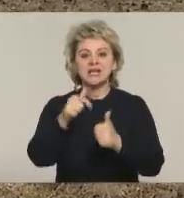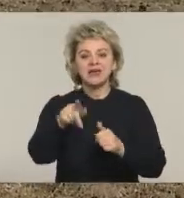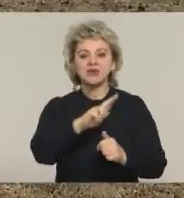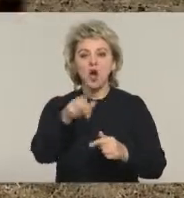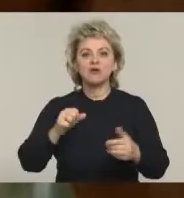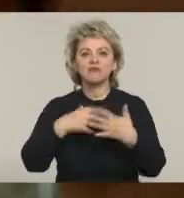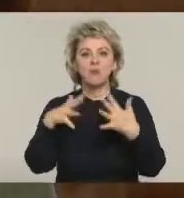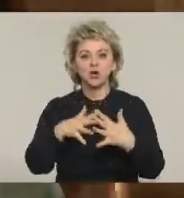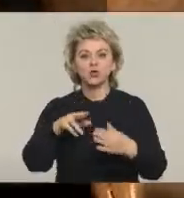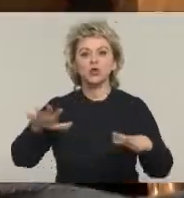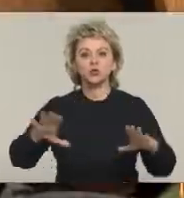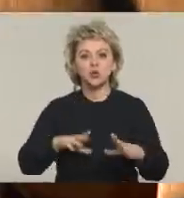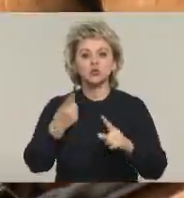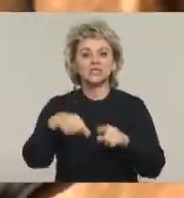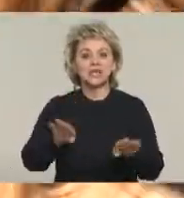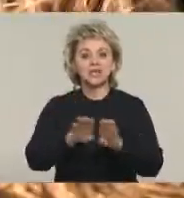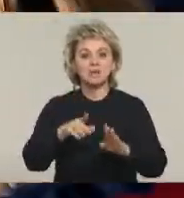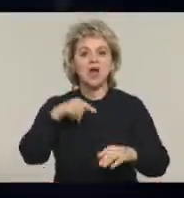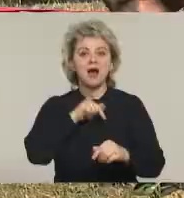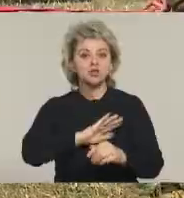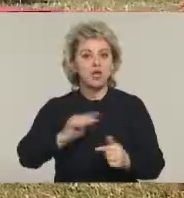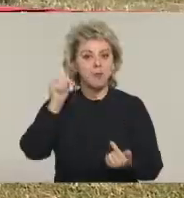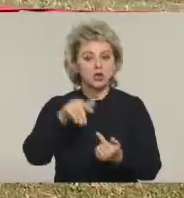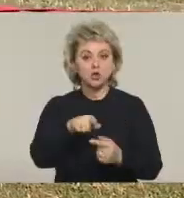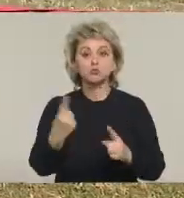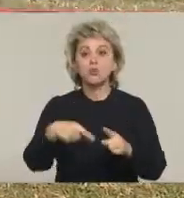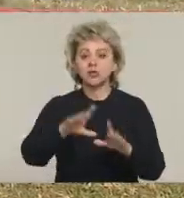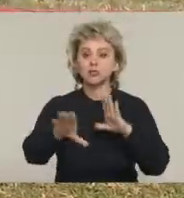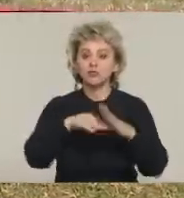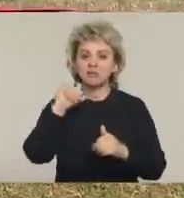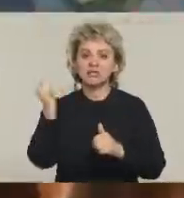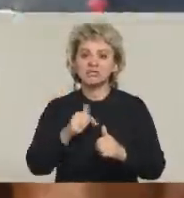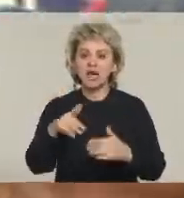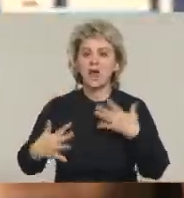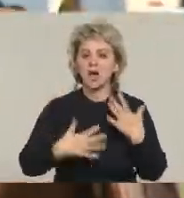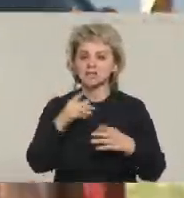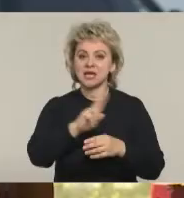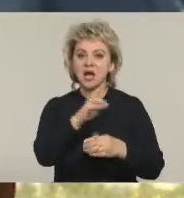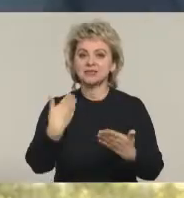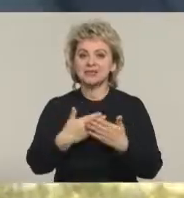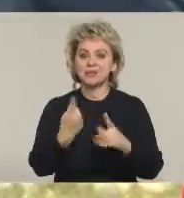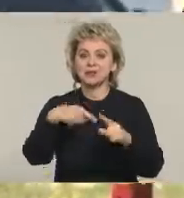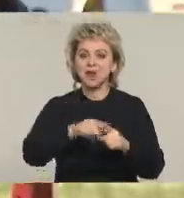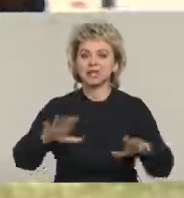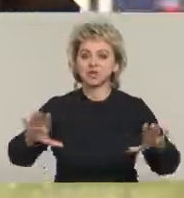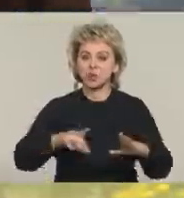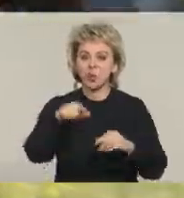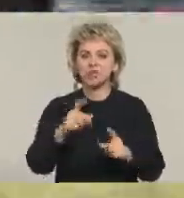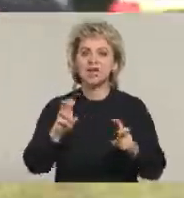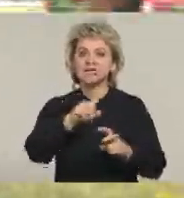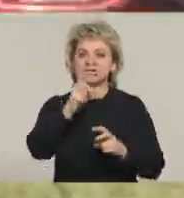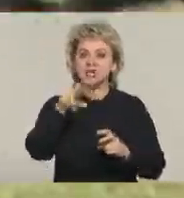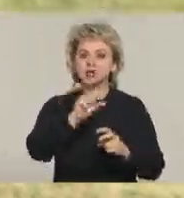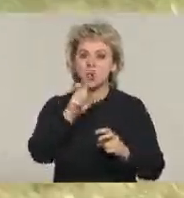как и в бою, лошадь с флегматичным характером не подойдет. Поэтому выбирают самых азартных. Как, например, этот скакун по кличке